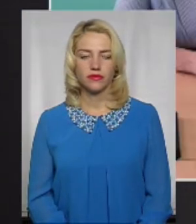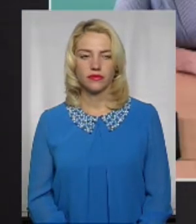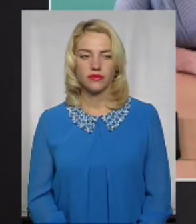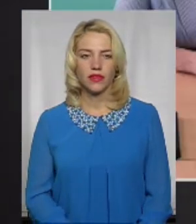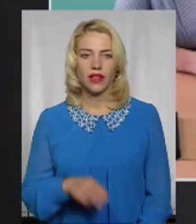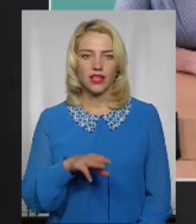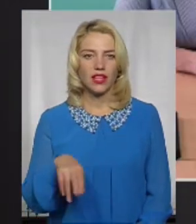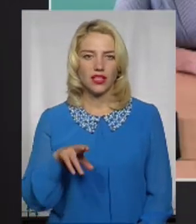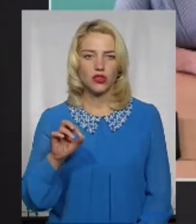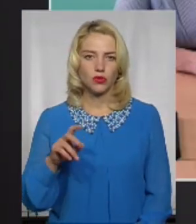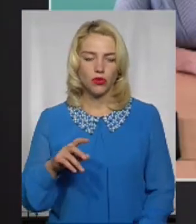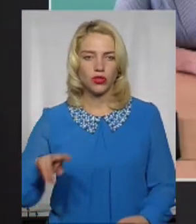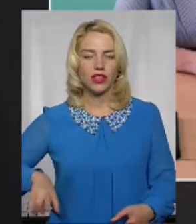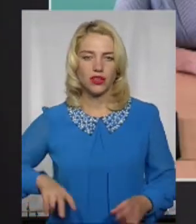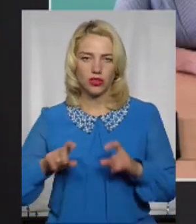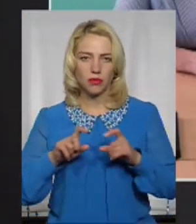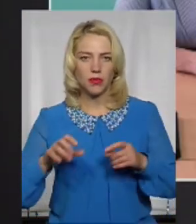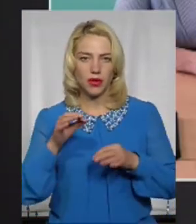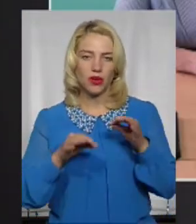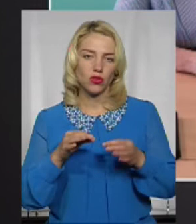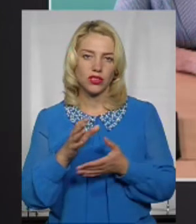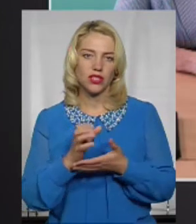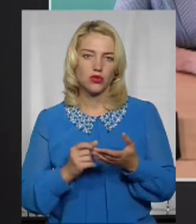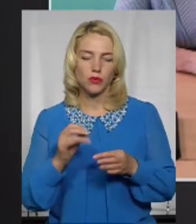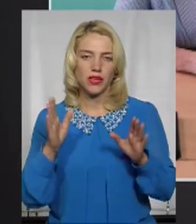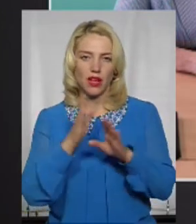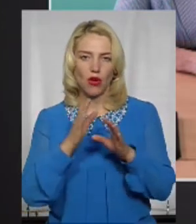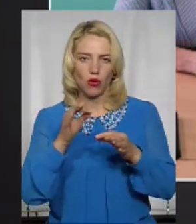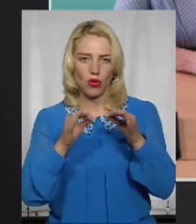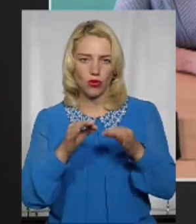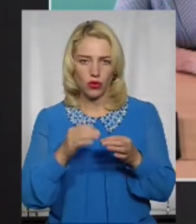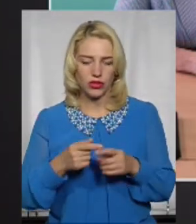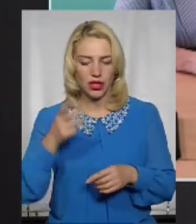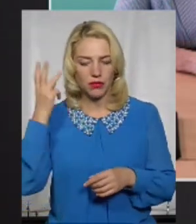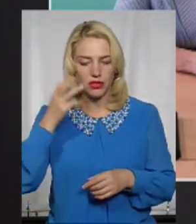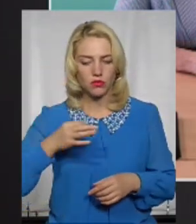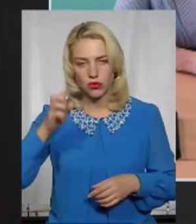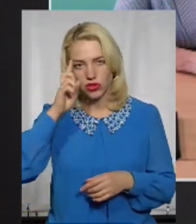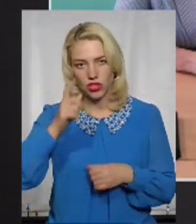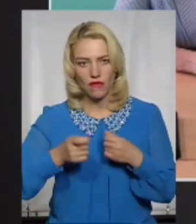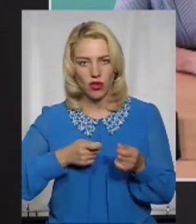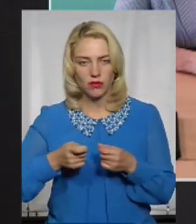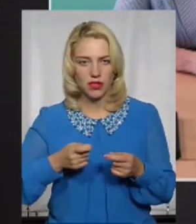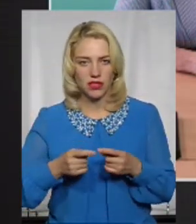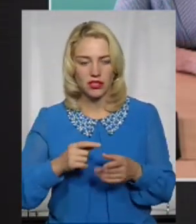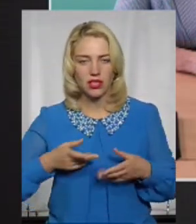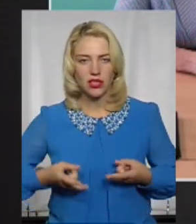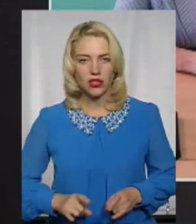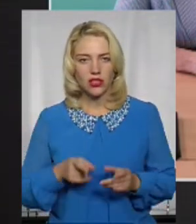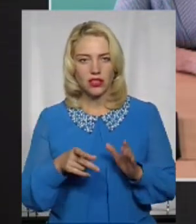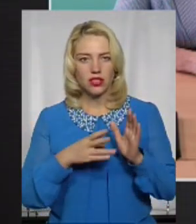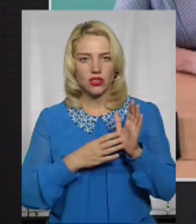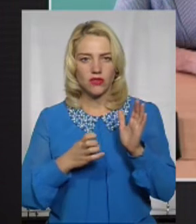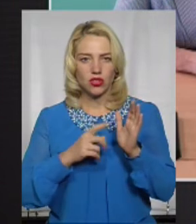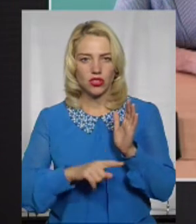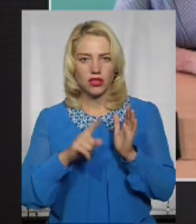Тетяна Дзюблюк, директор департаменту природних ресурсів та екології Хмельницької обласної державної адміністрації. Народилася у